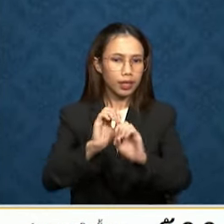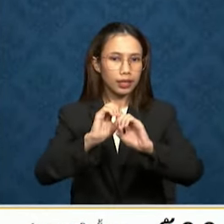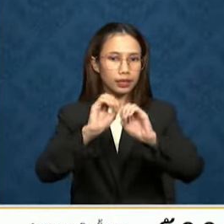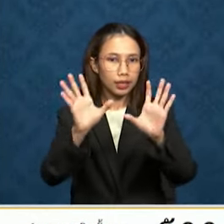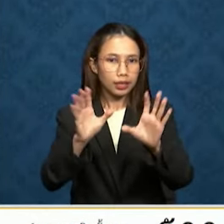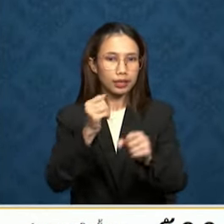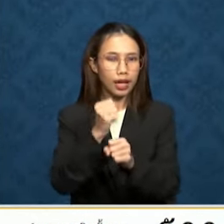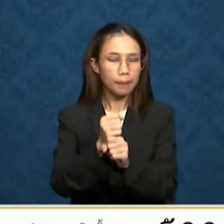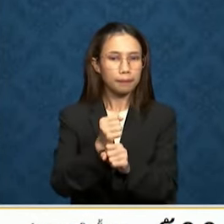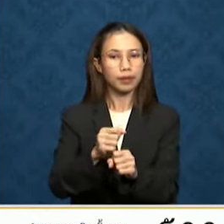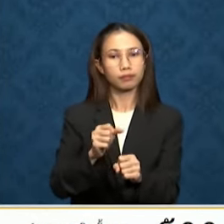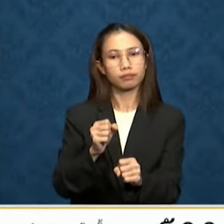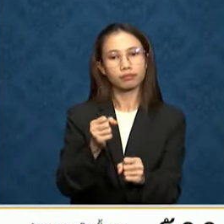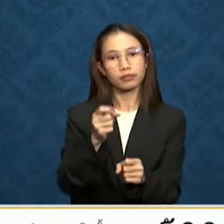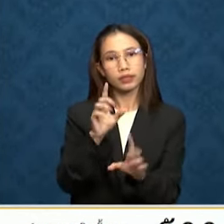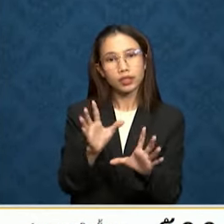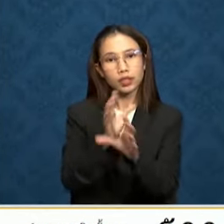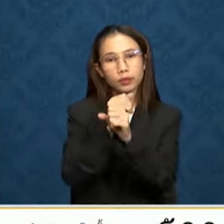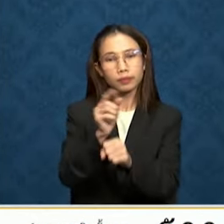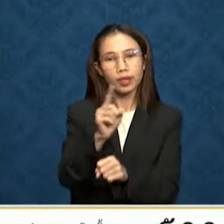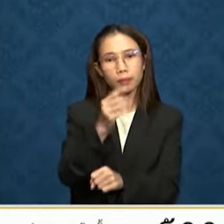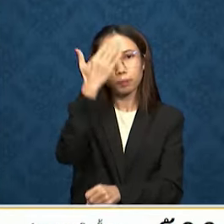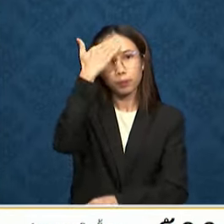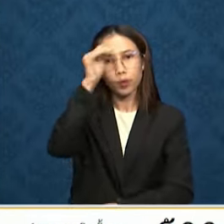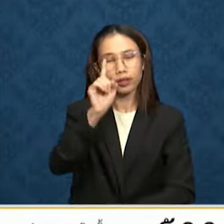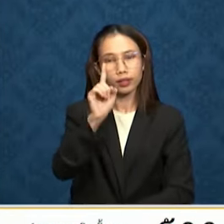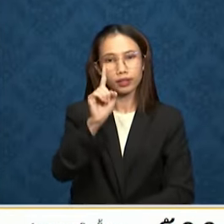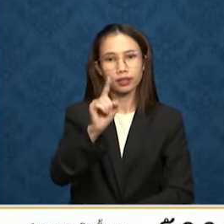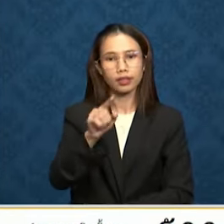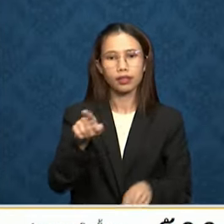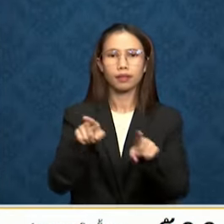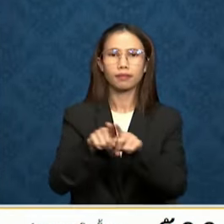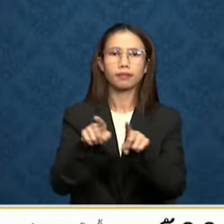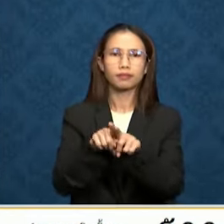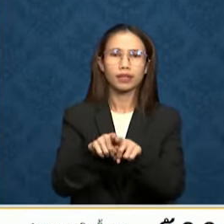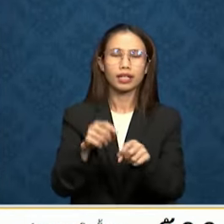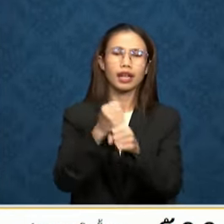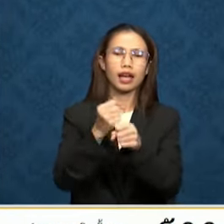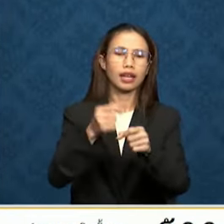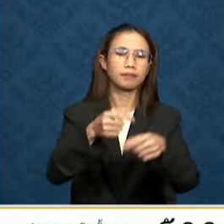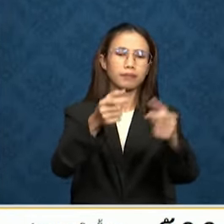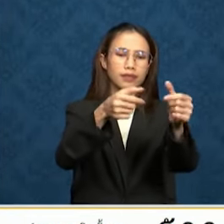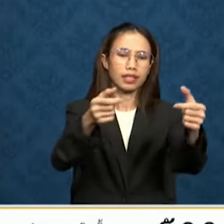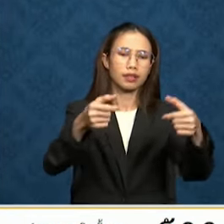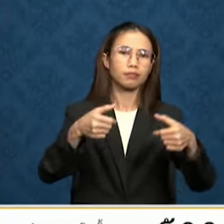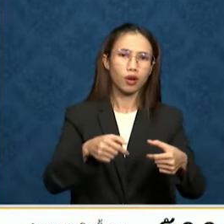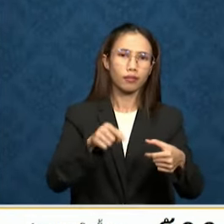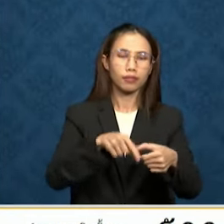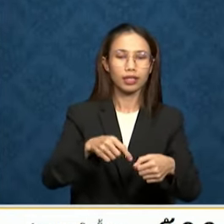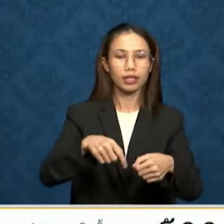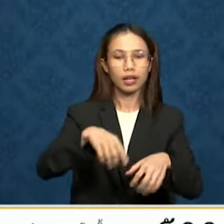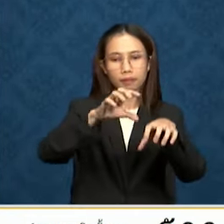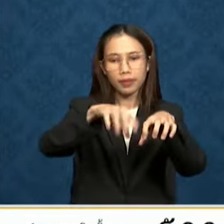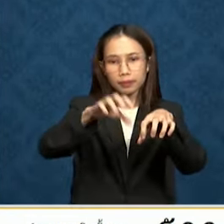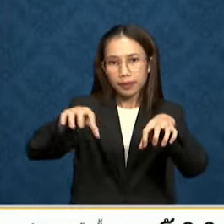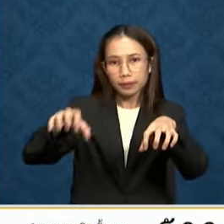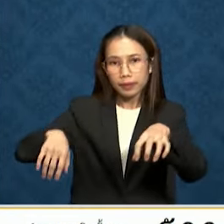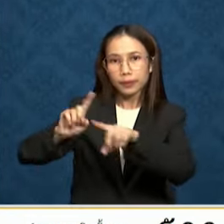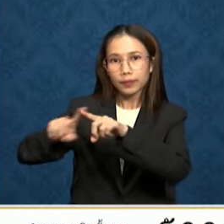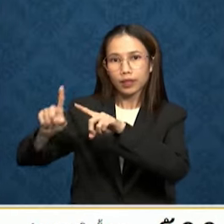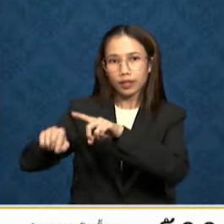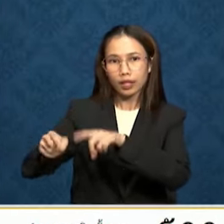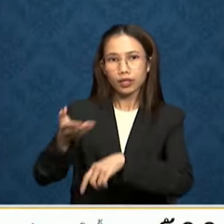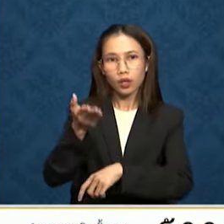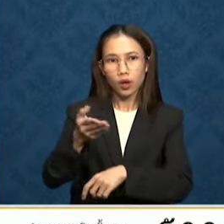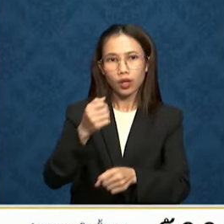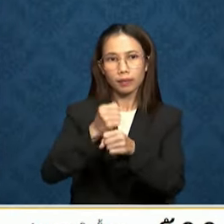วัดอย่างมีประสิทธิภาพเพราะว่าอะไรรู้มั้ยคะท่านประธานมันเป็นเ Reportทั้งหมดเลยค่ะหน่วยงานทุกๆหน่วยงานนะคะที่เป็นหน่วย